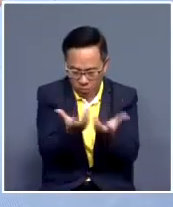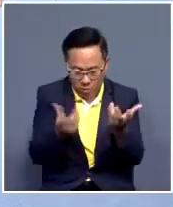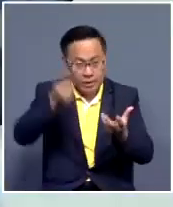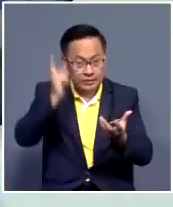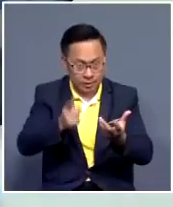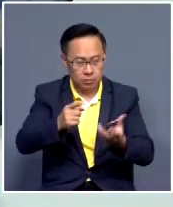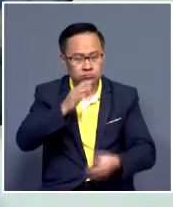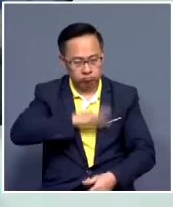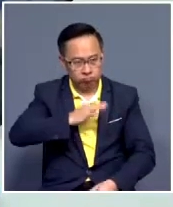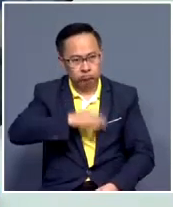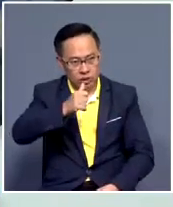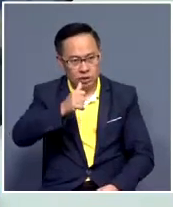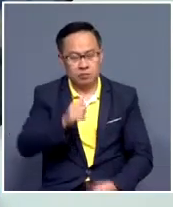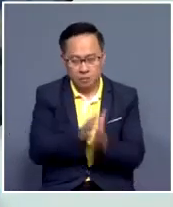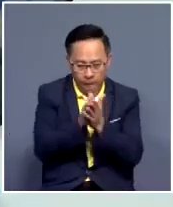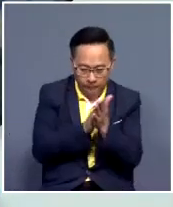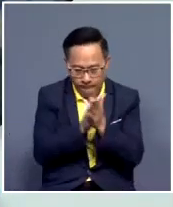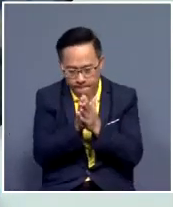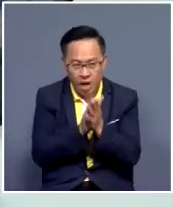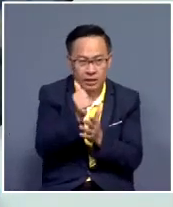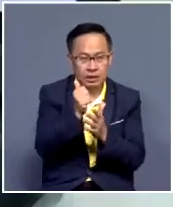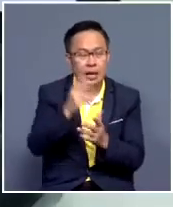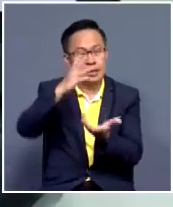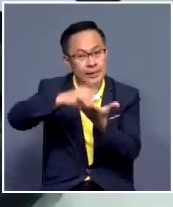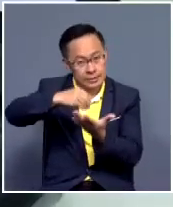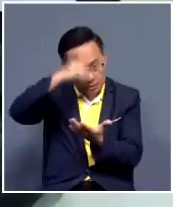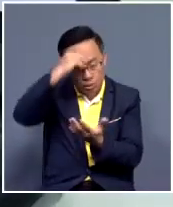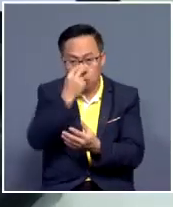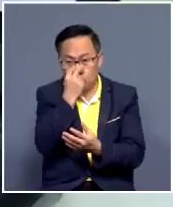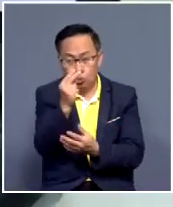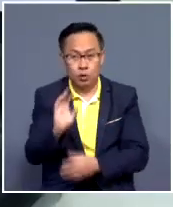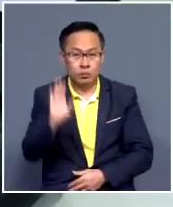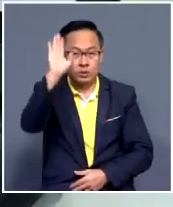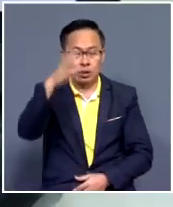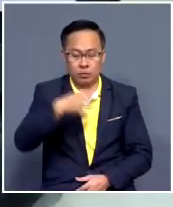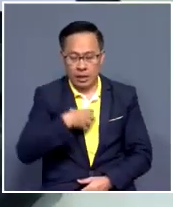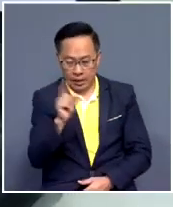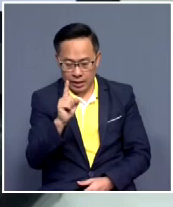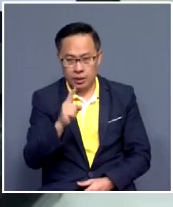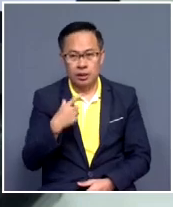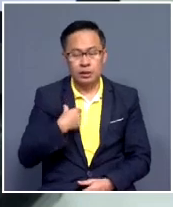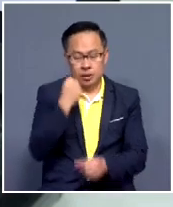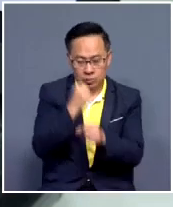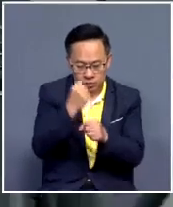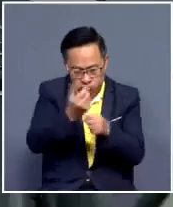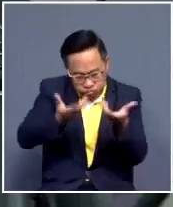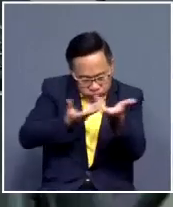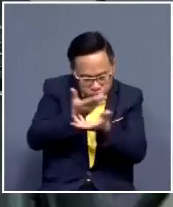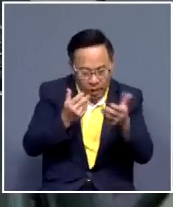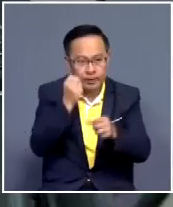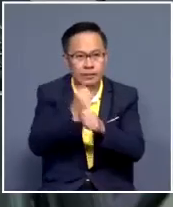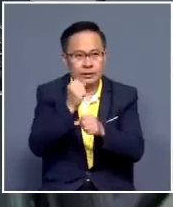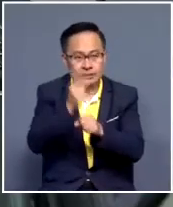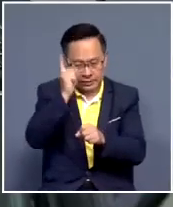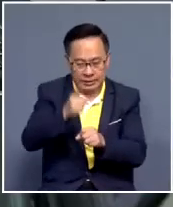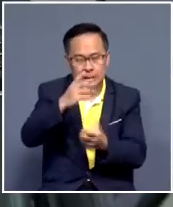อกให้ได้อะค่ะซึ่งเราจะเป็นการเรียนโดย based on ความเป็นจริงภายในแบบบริษัทอะค่ะซึ่งมันมีความเรียลลิตี้มากกว่าการ